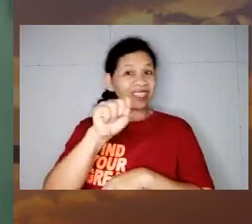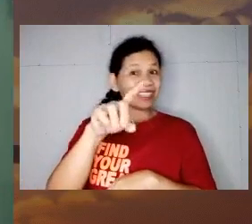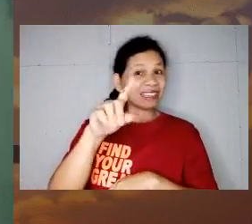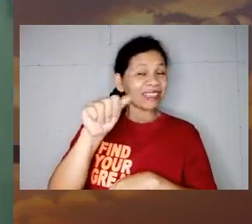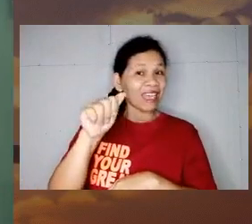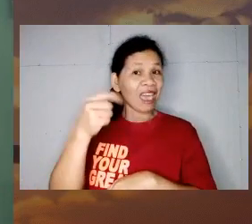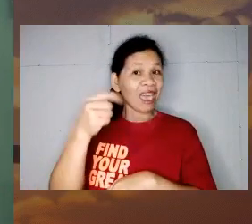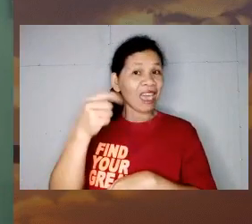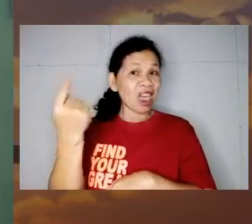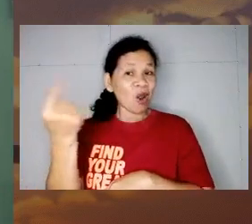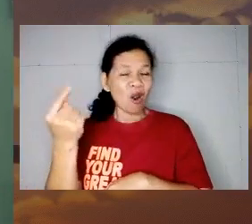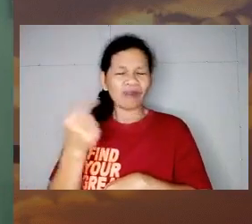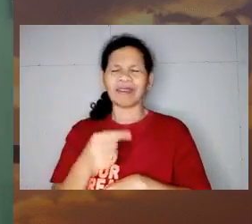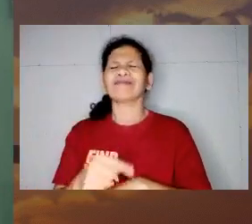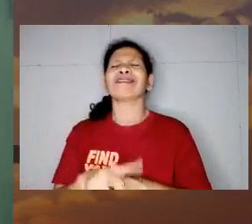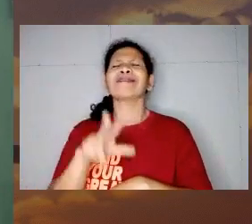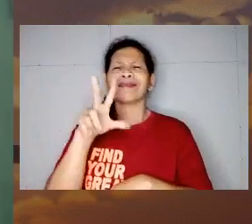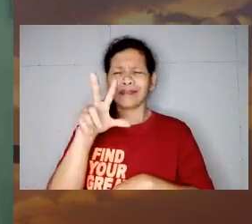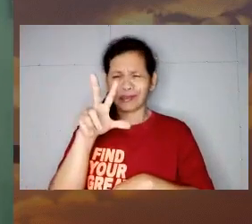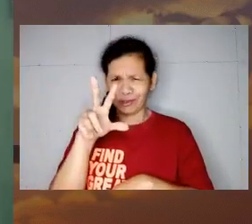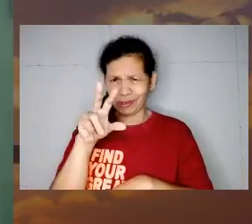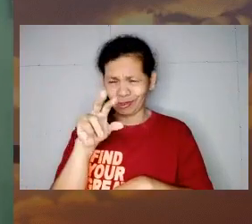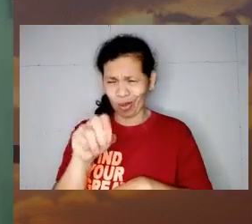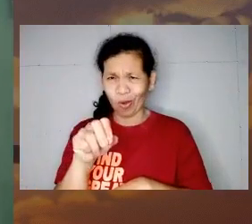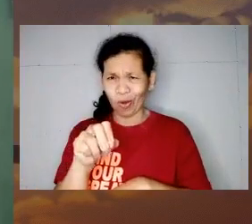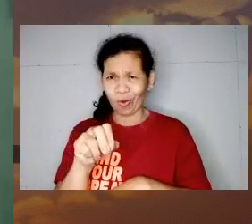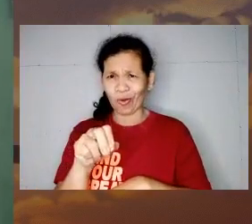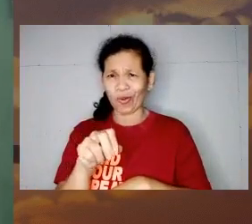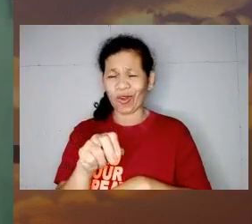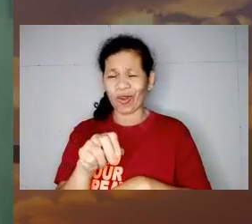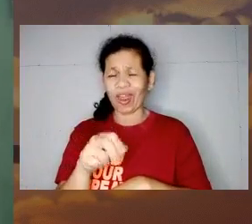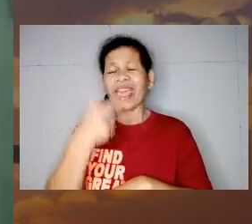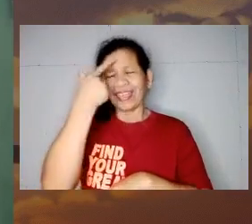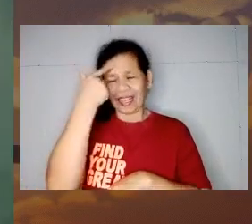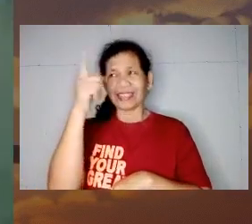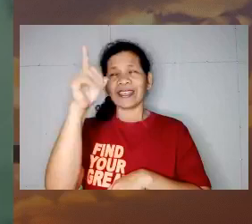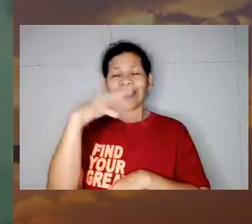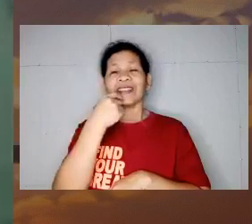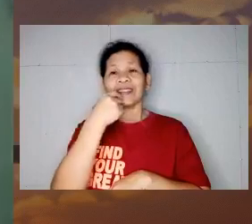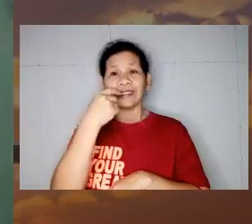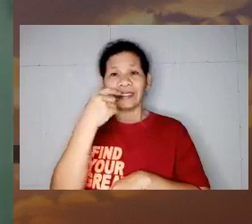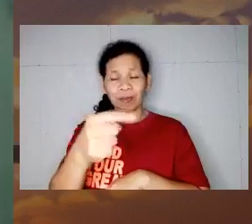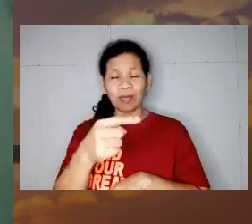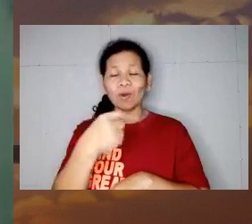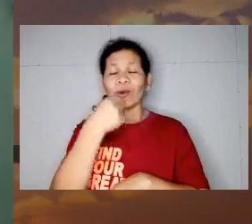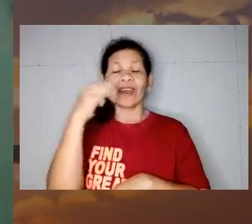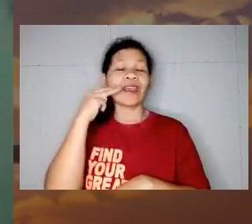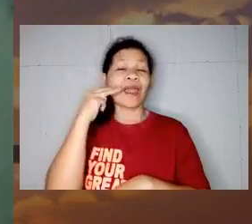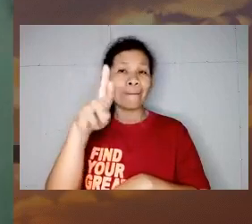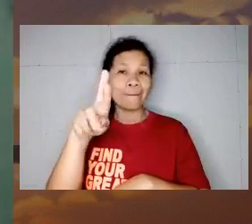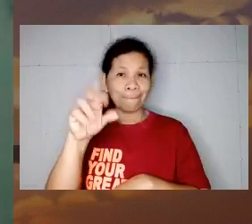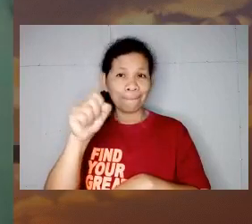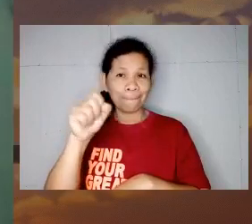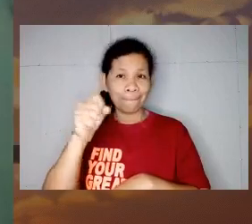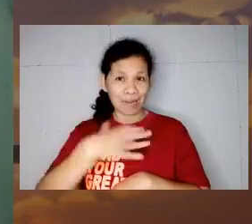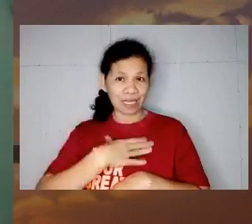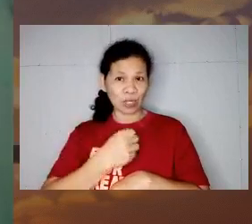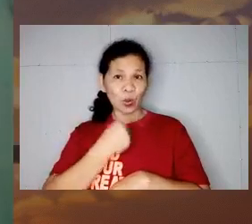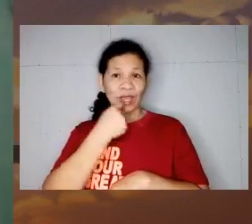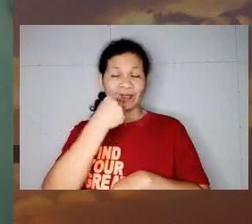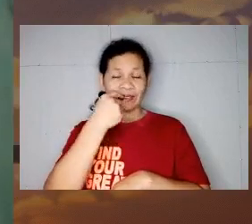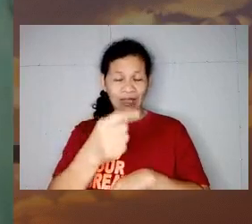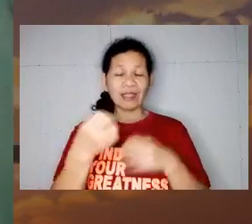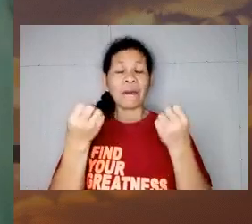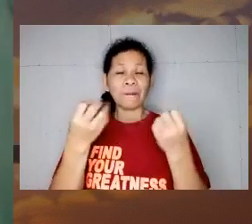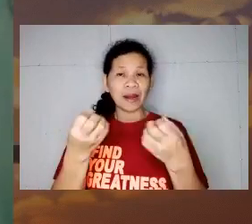yun. Kasi ang sabi ng Panginoon, or ang sabi ni Ellen White, marami sa